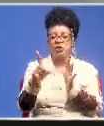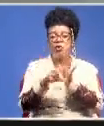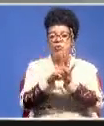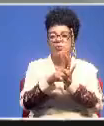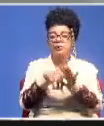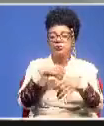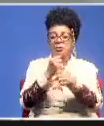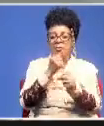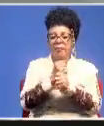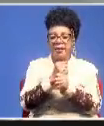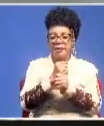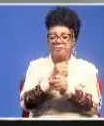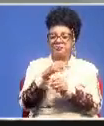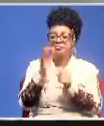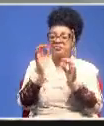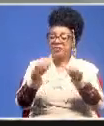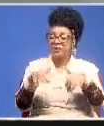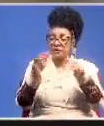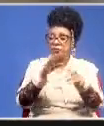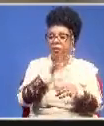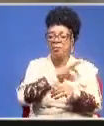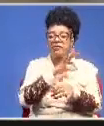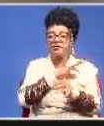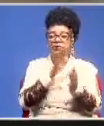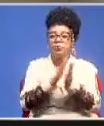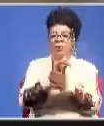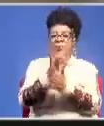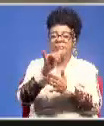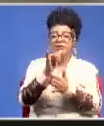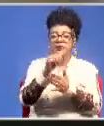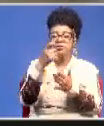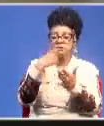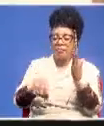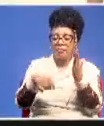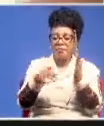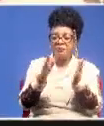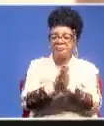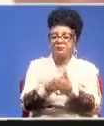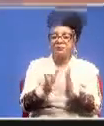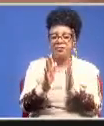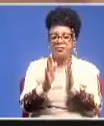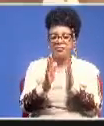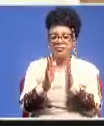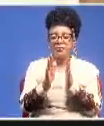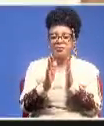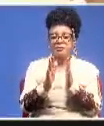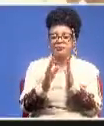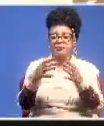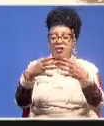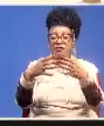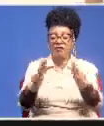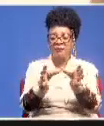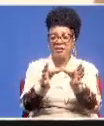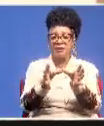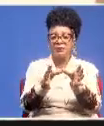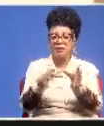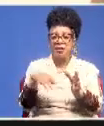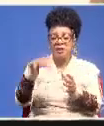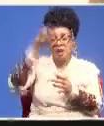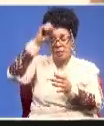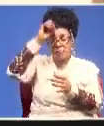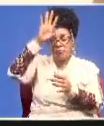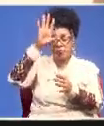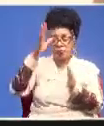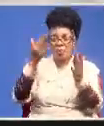kuwezesha sekta ya kilimo kufaidika na hazina ya ushuru wa utunzaji wa barabara. Familia moja kule Kiambu